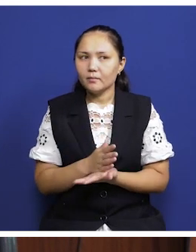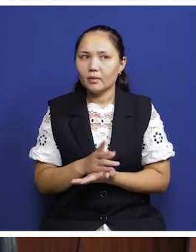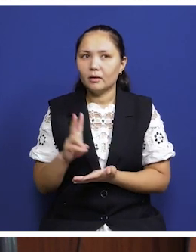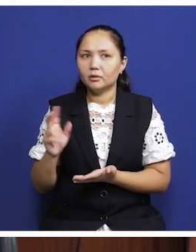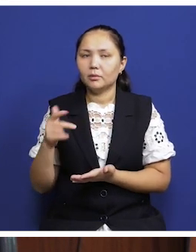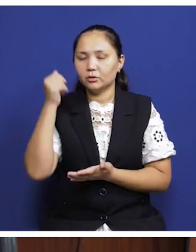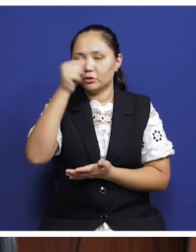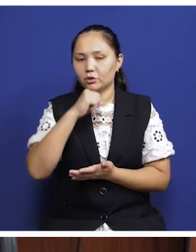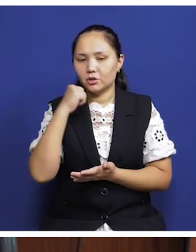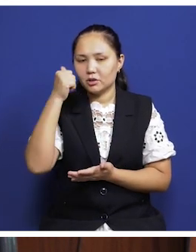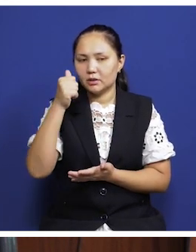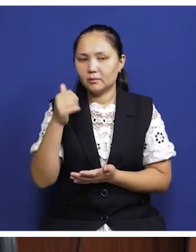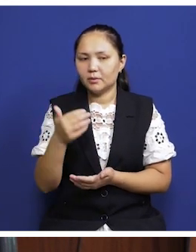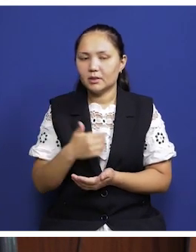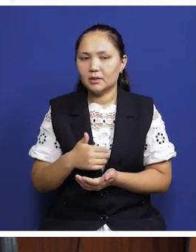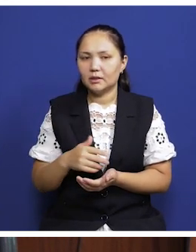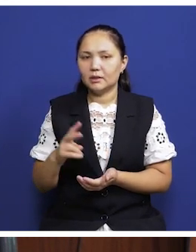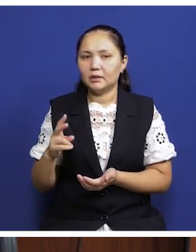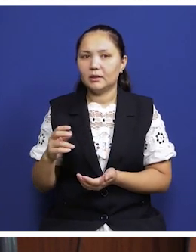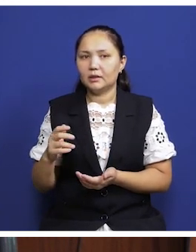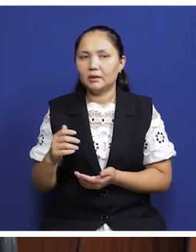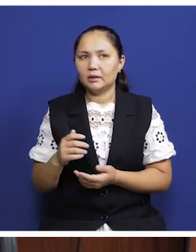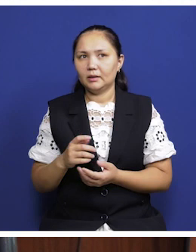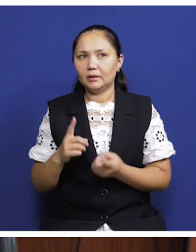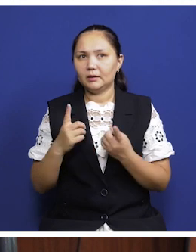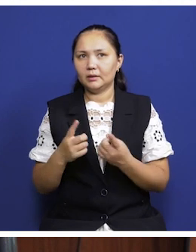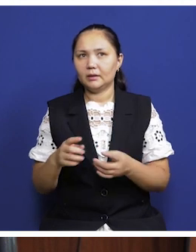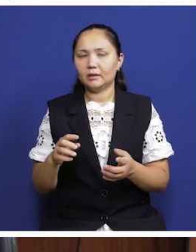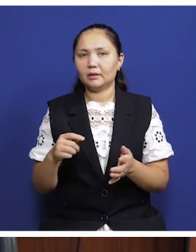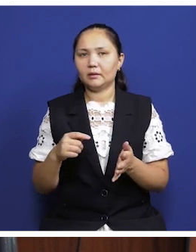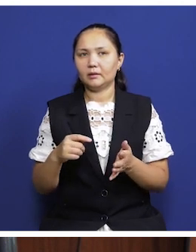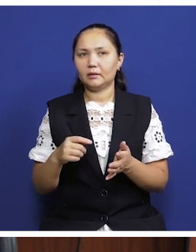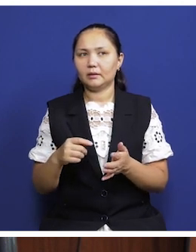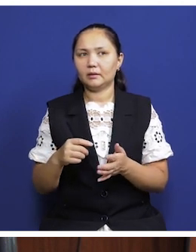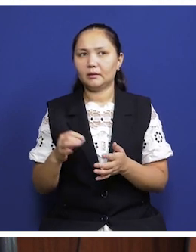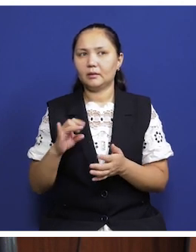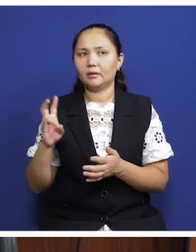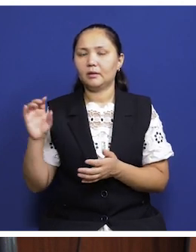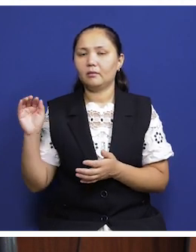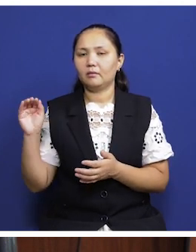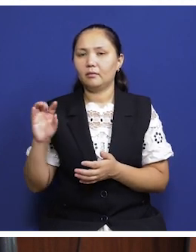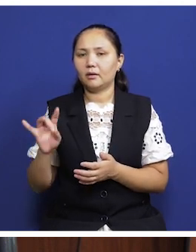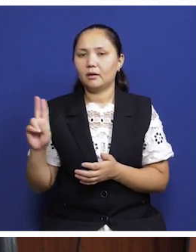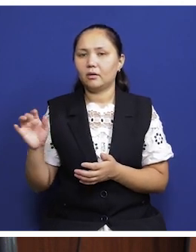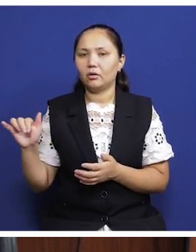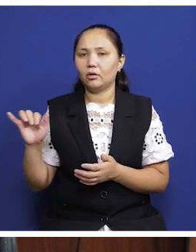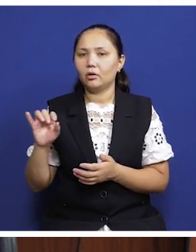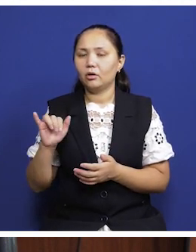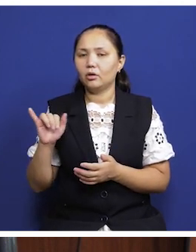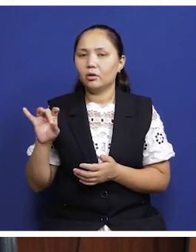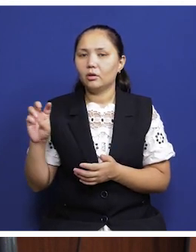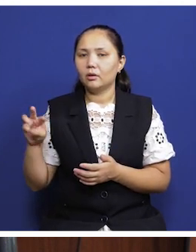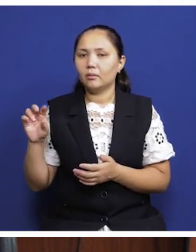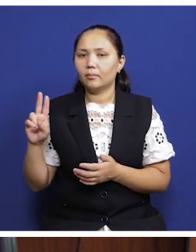2023 жылы біз егер жаңағы ең негізгі инфрақұрылымдағы ерекшелігіміз біздің